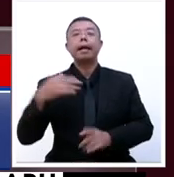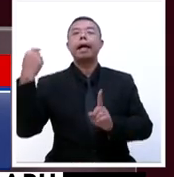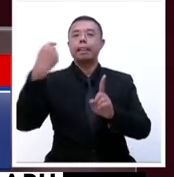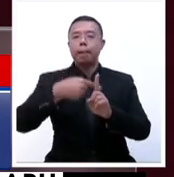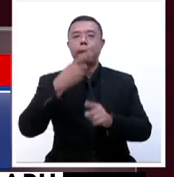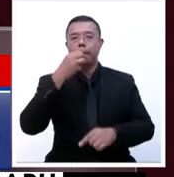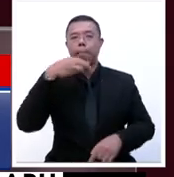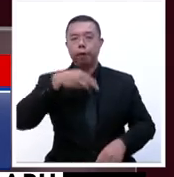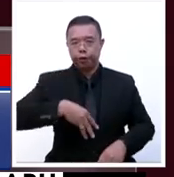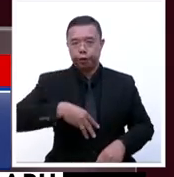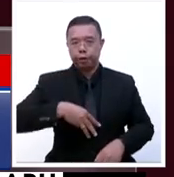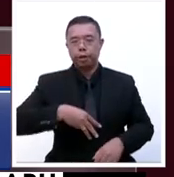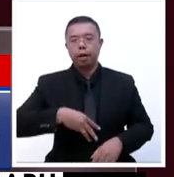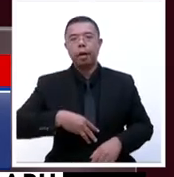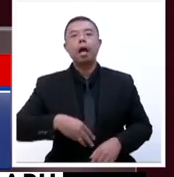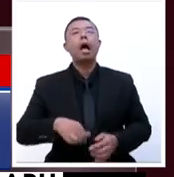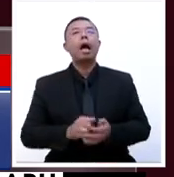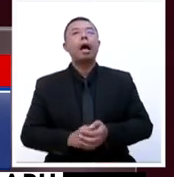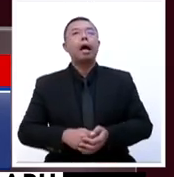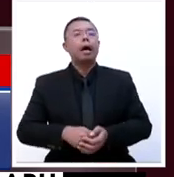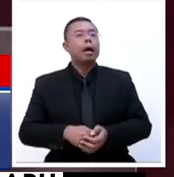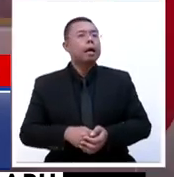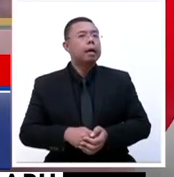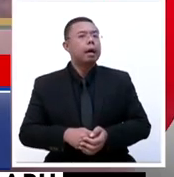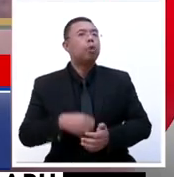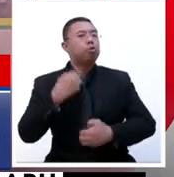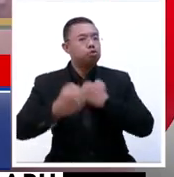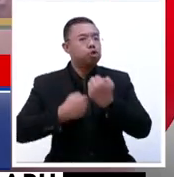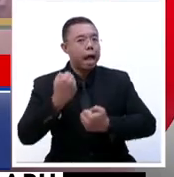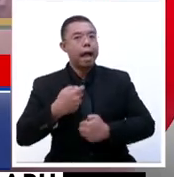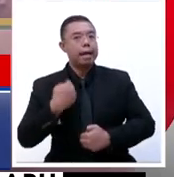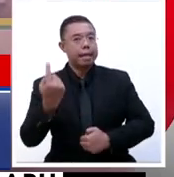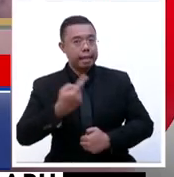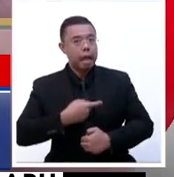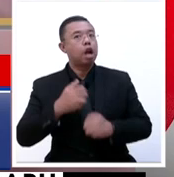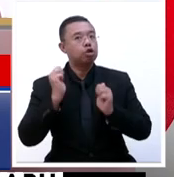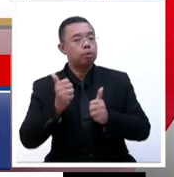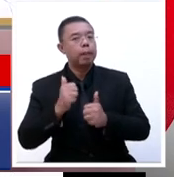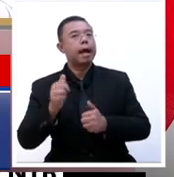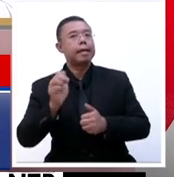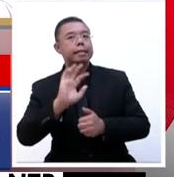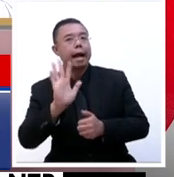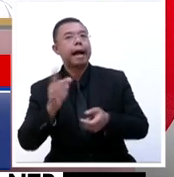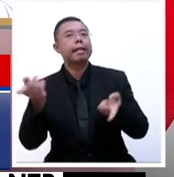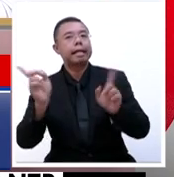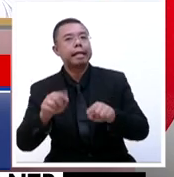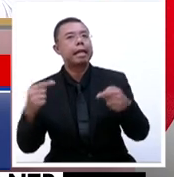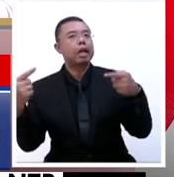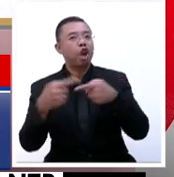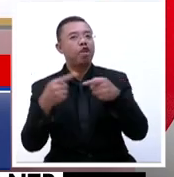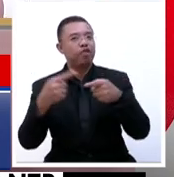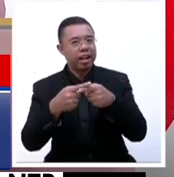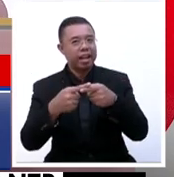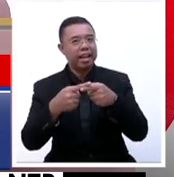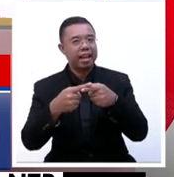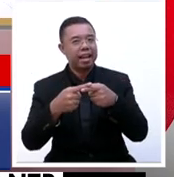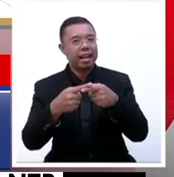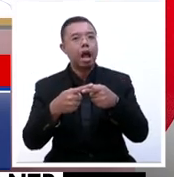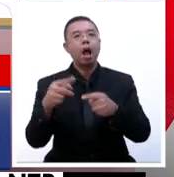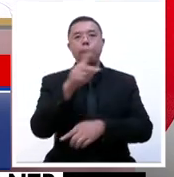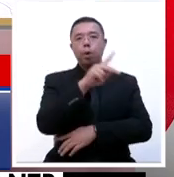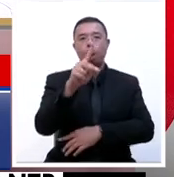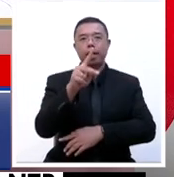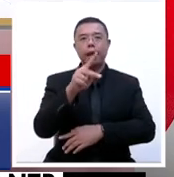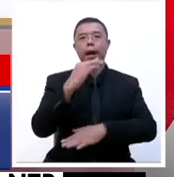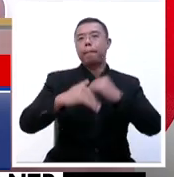saya tambahkan Pak Mahfud salah satu upaya kita agar tidak terjadi konflik antara projek